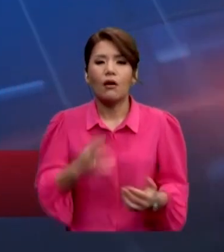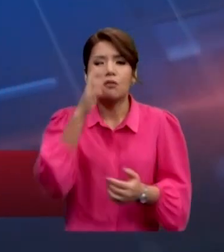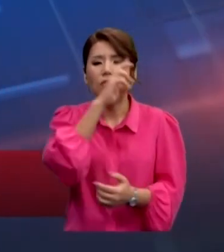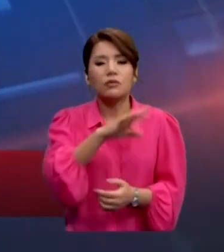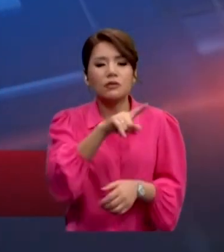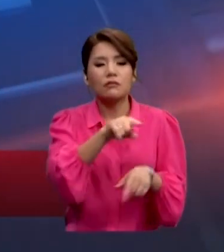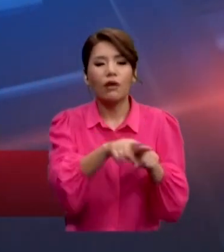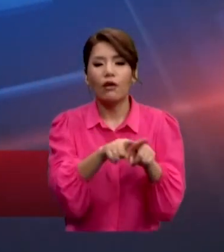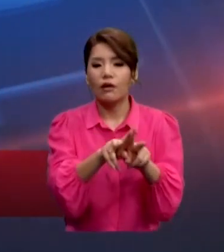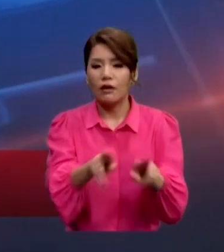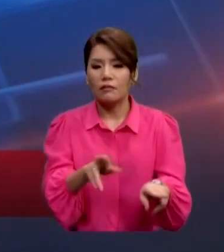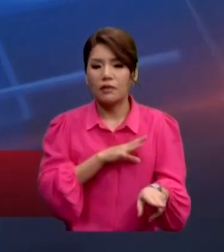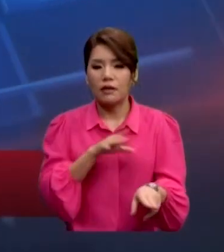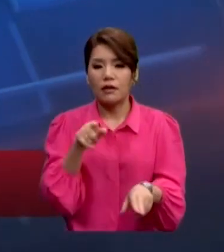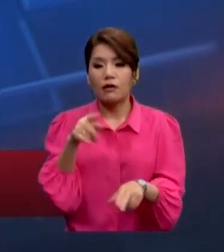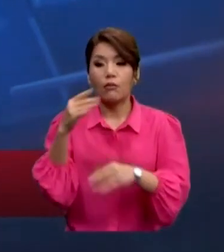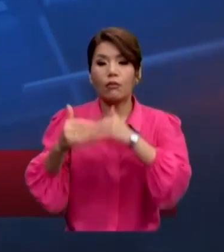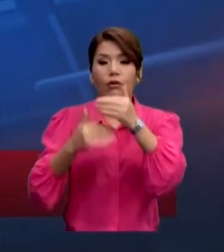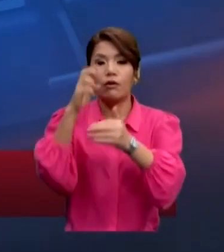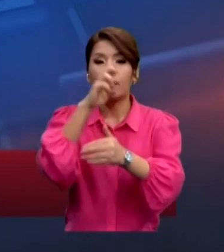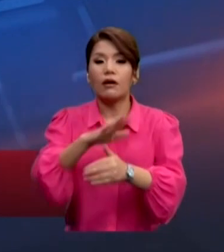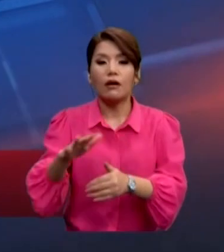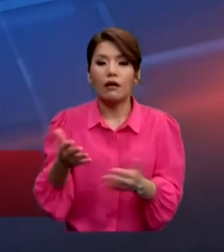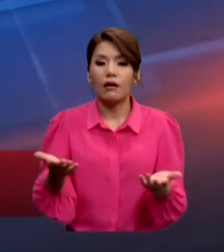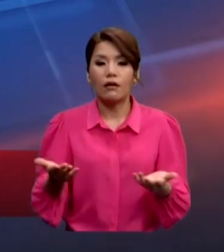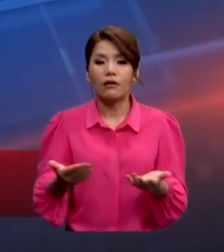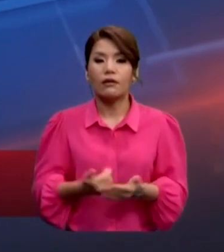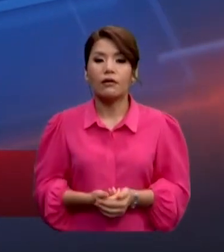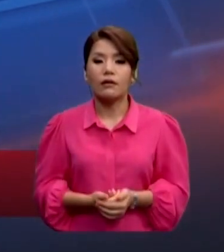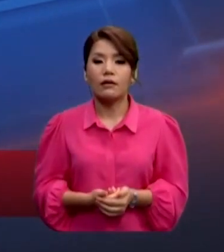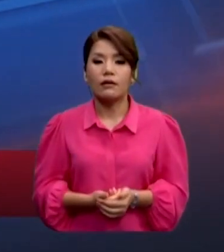Это развивающие страны, мы